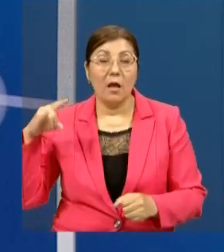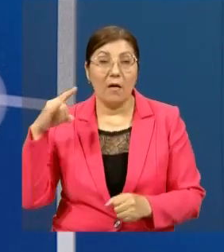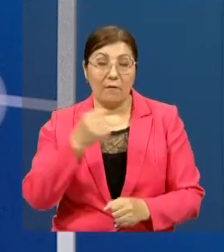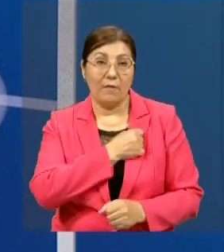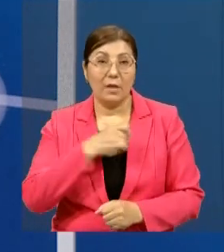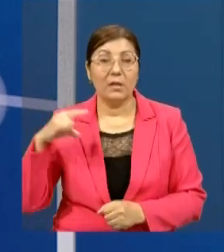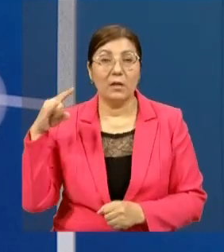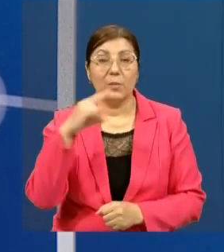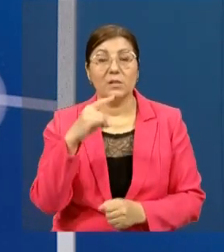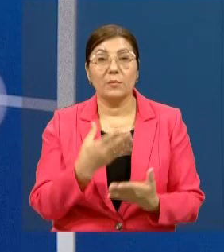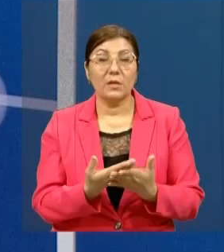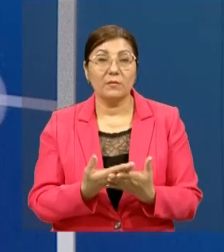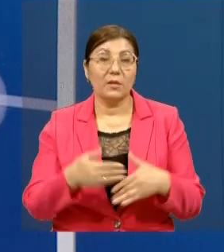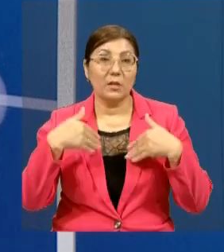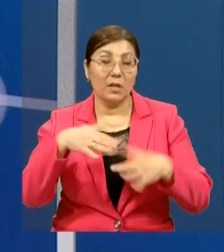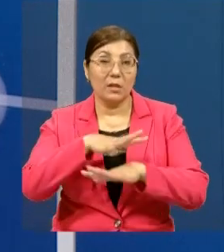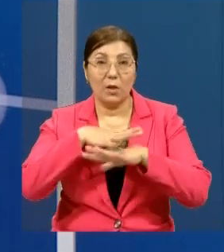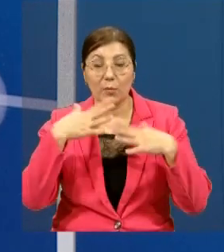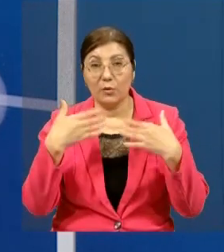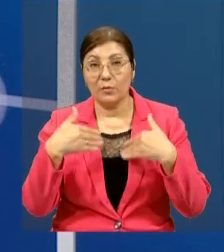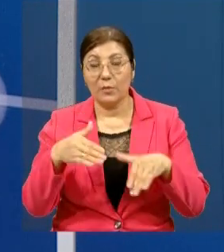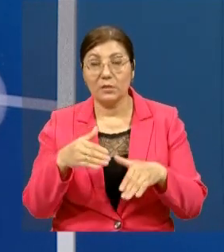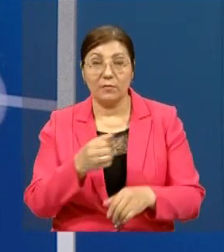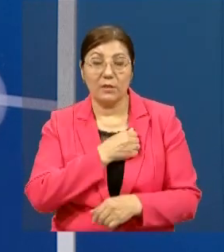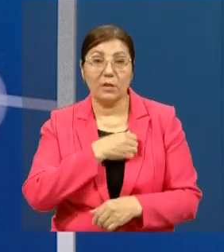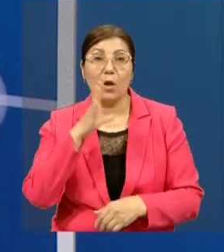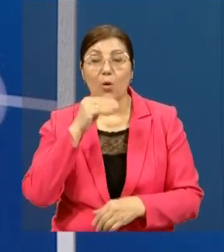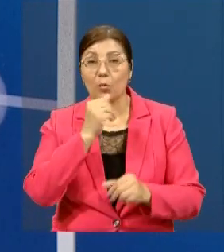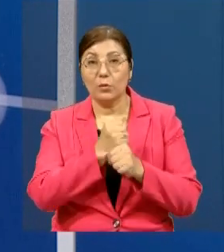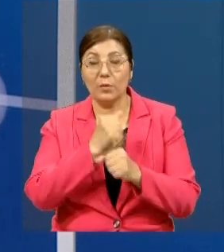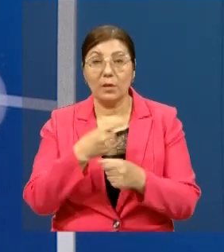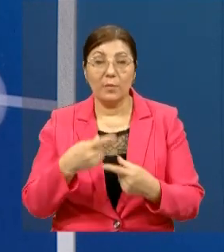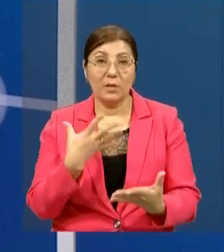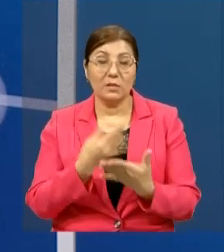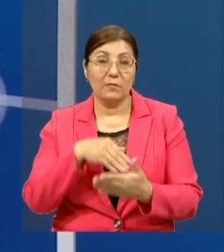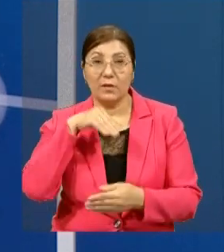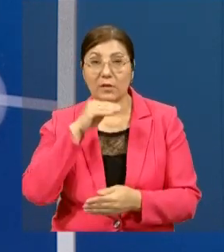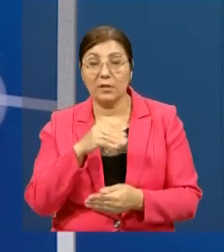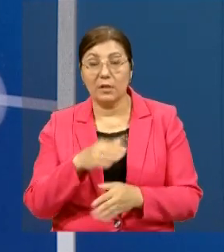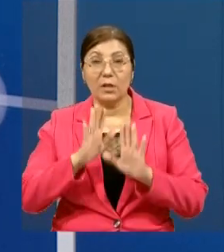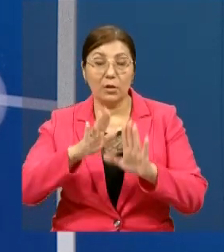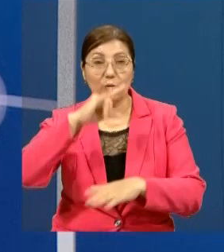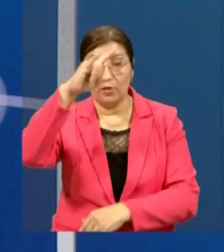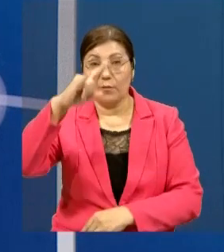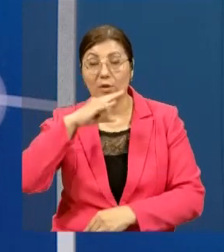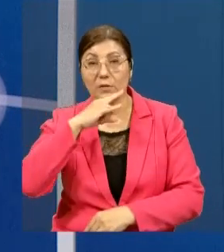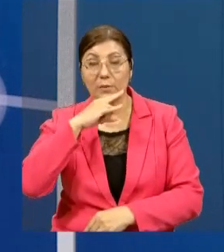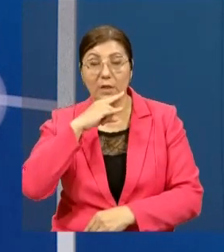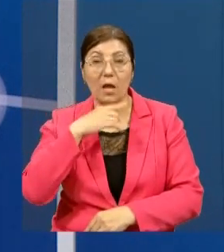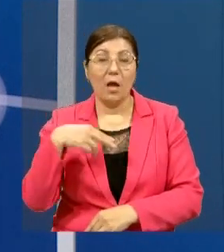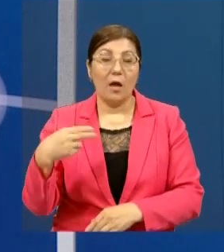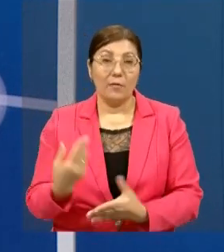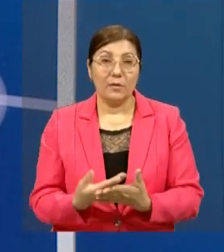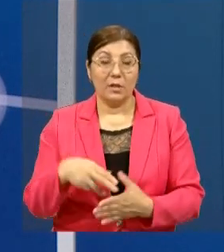работы ВУЗа его стены покинули тысячи выпускников они успешно трудятся по своей специальности причём не только в Казахстане но и в странах